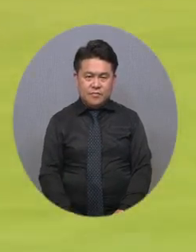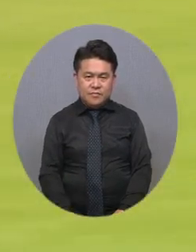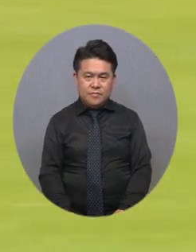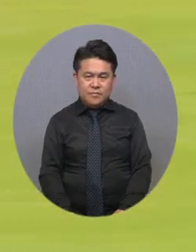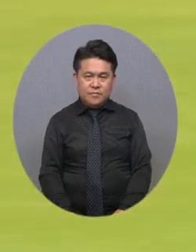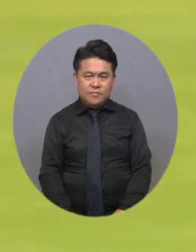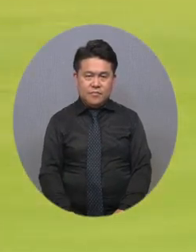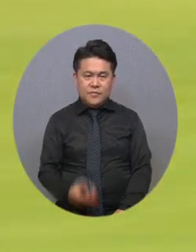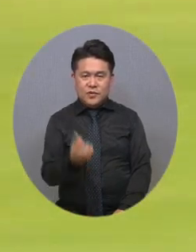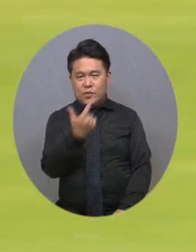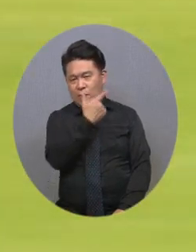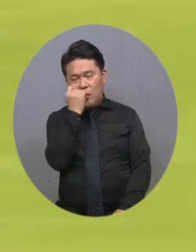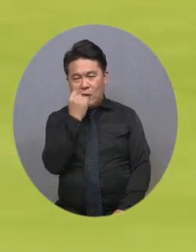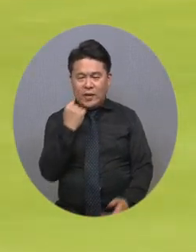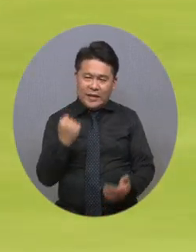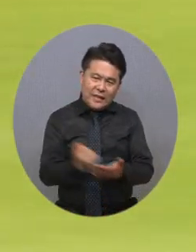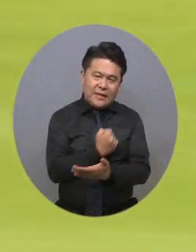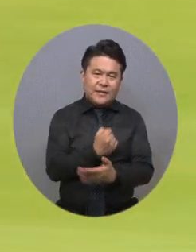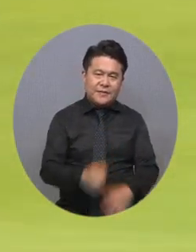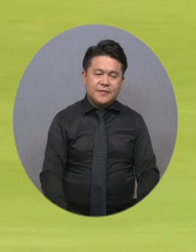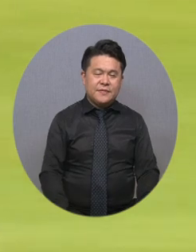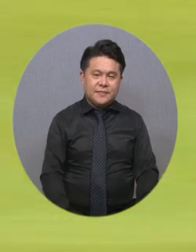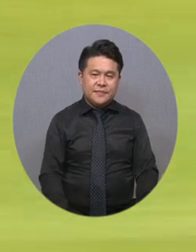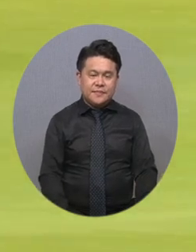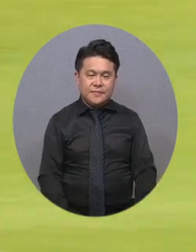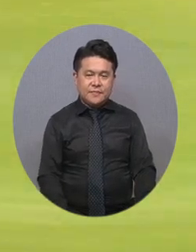아 짧았어.